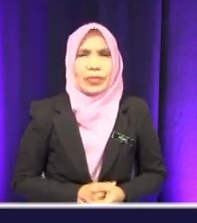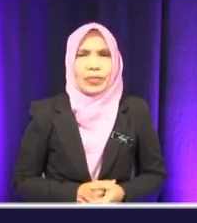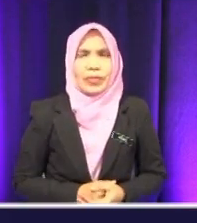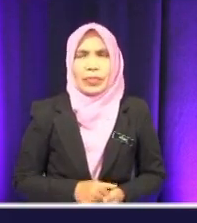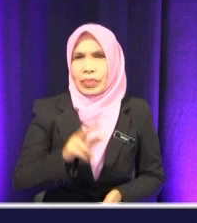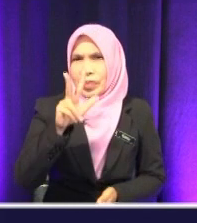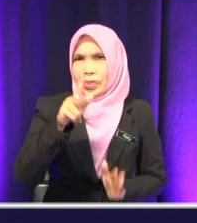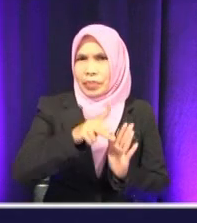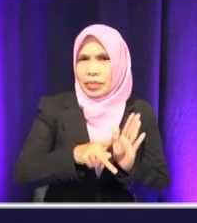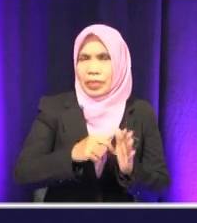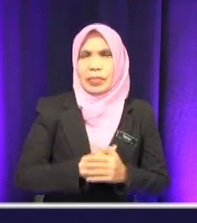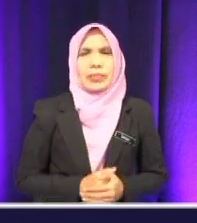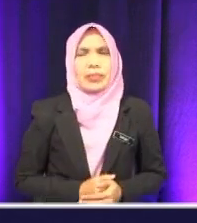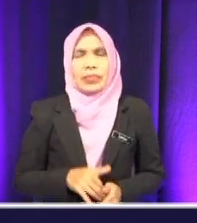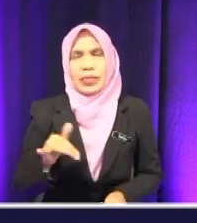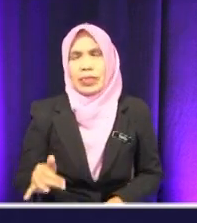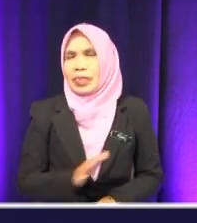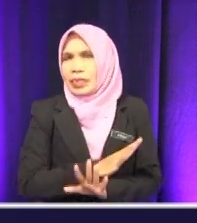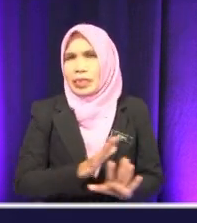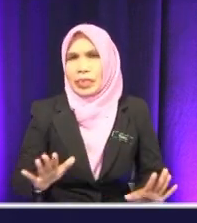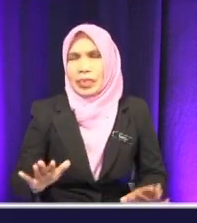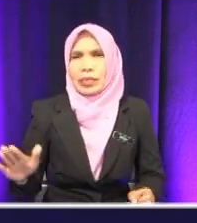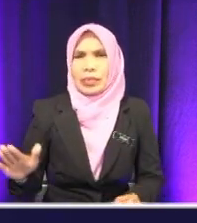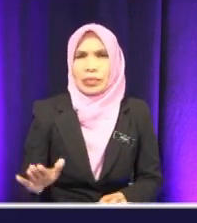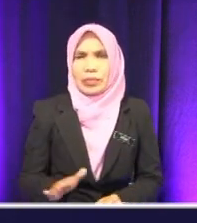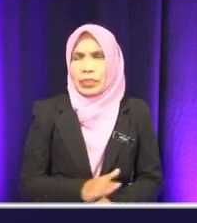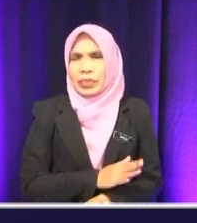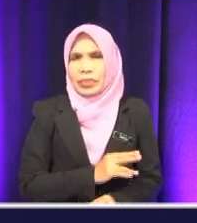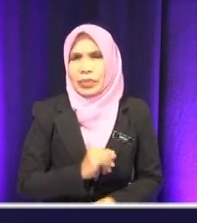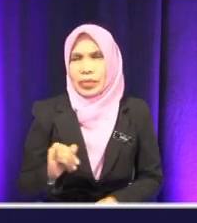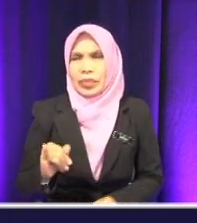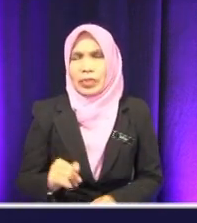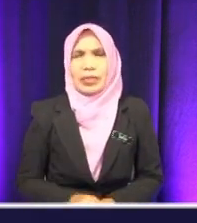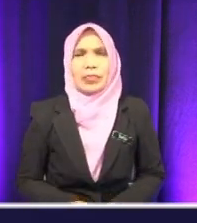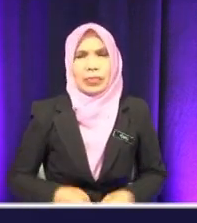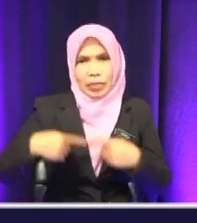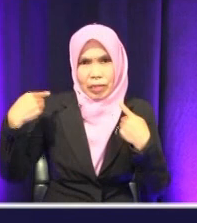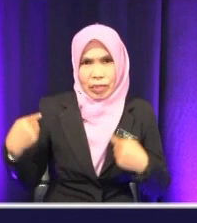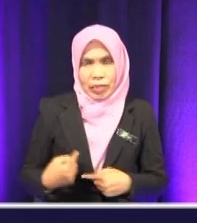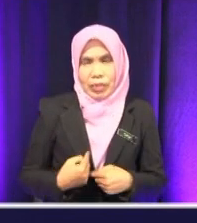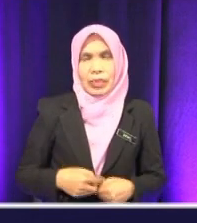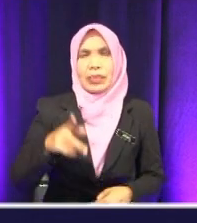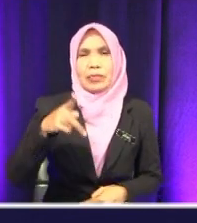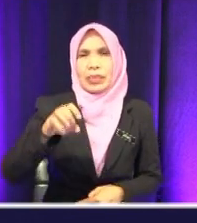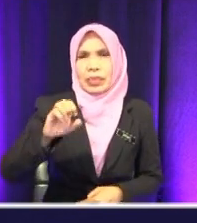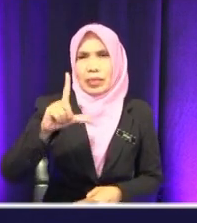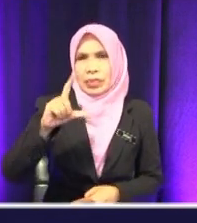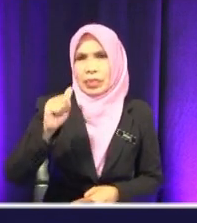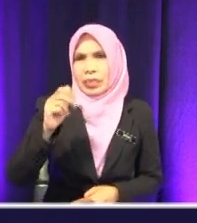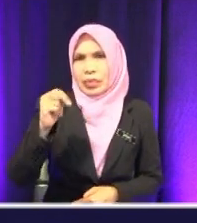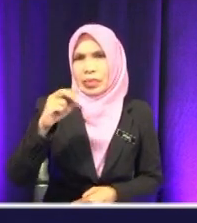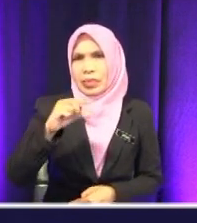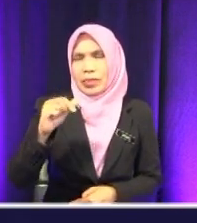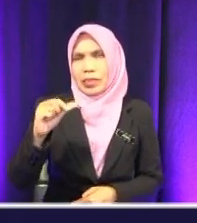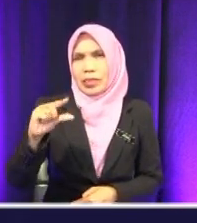itu tiga prinsip yang tidak memenuhi yang tidak memuaskan hati pelanggan jadi kemudian disuruh cadangkan tiga